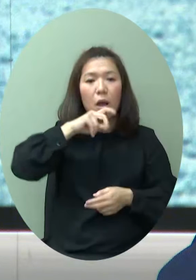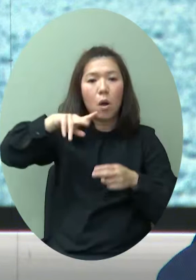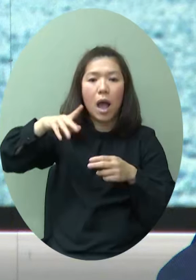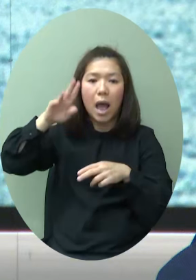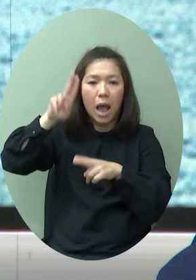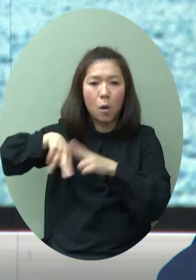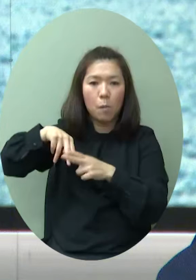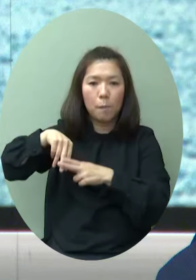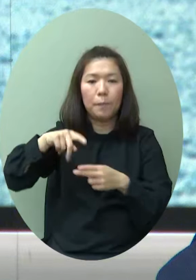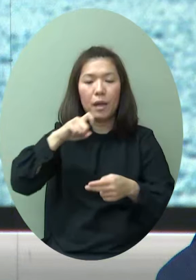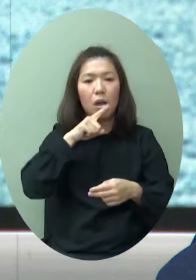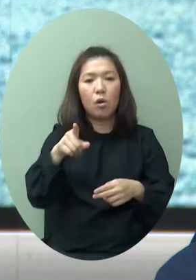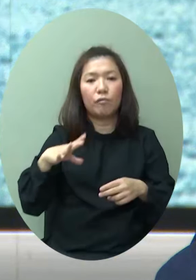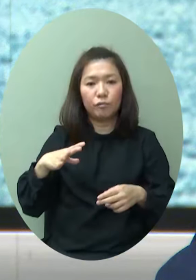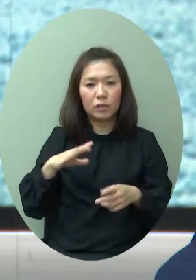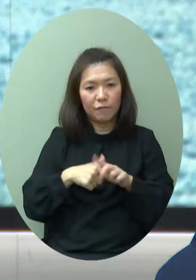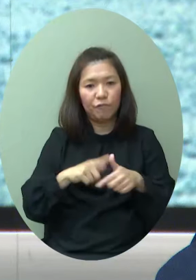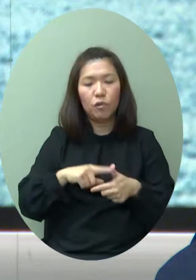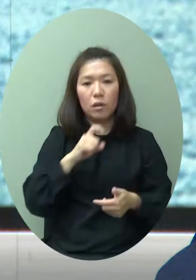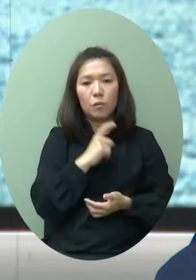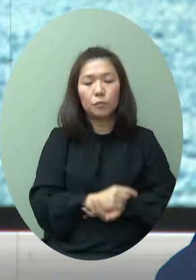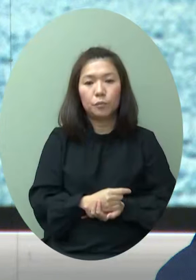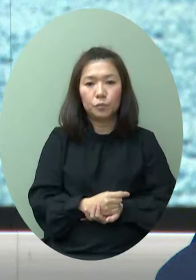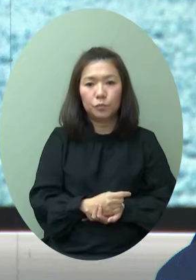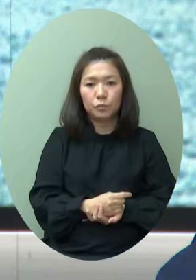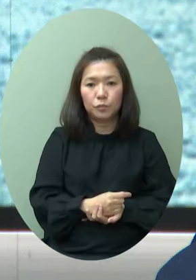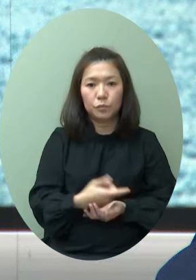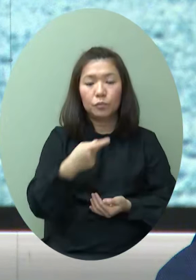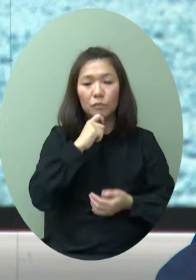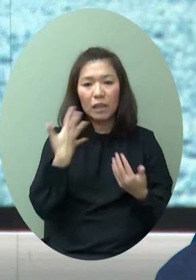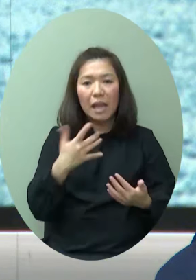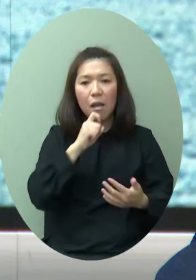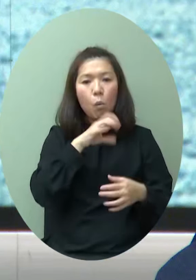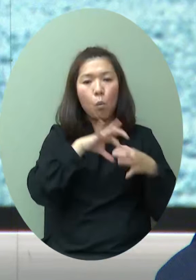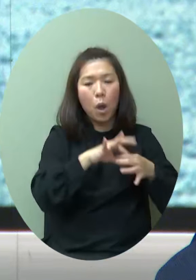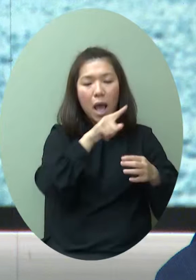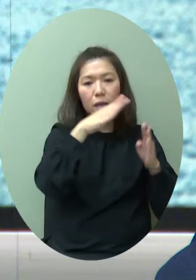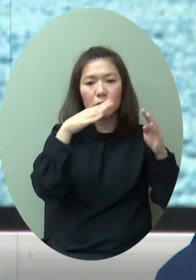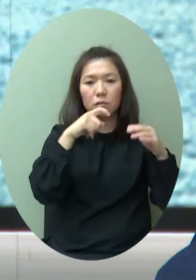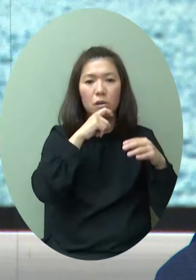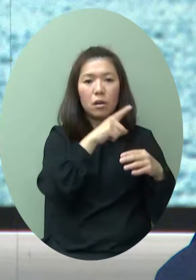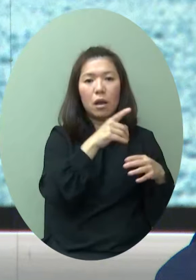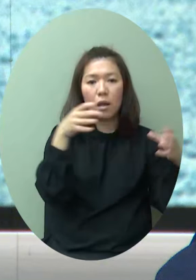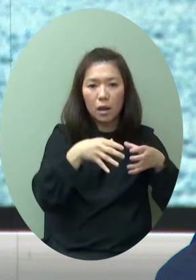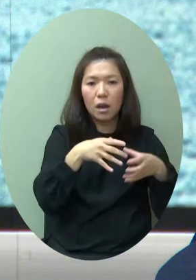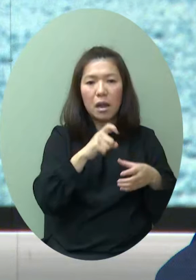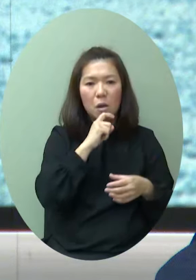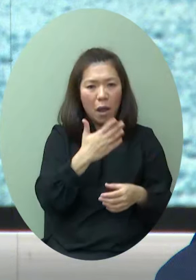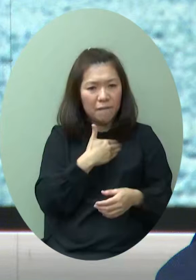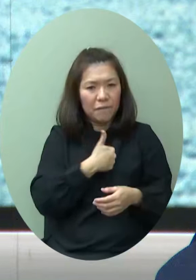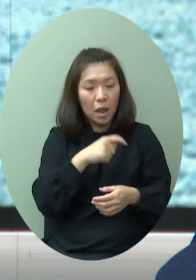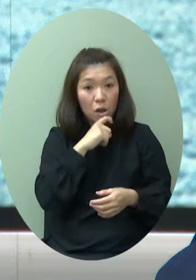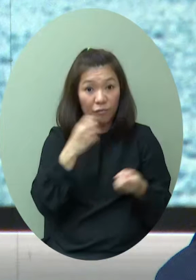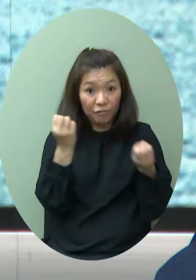的，我也知道相關部門是正在籌備緊，如果發生這些事情